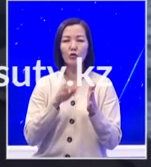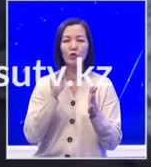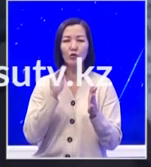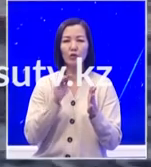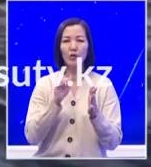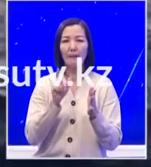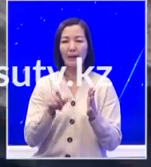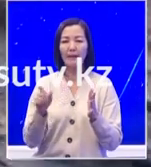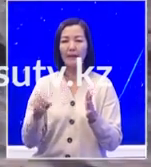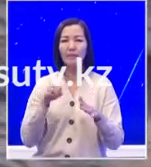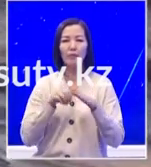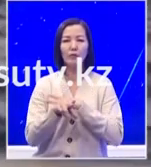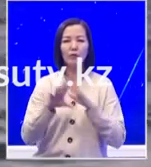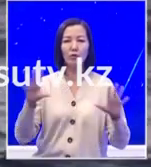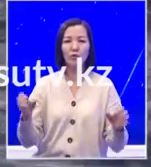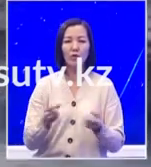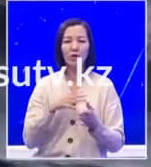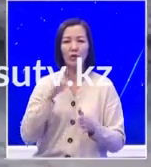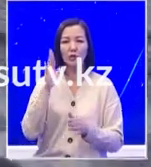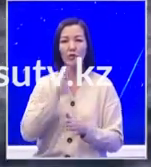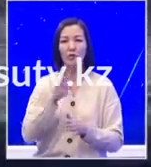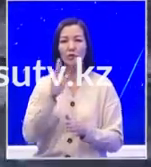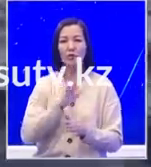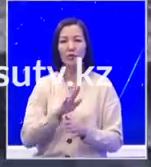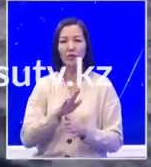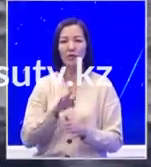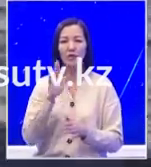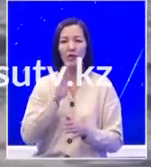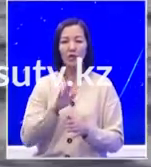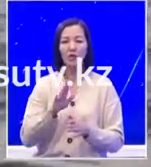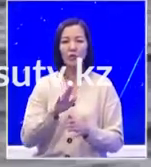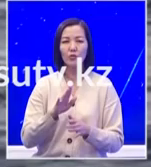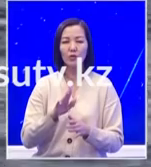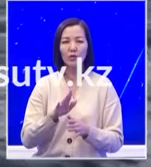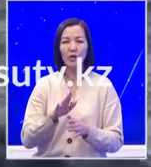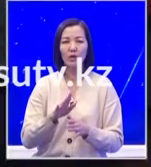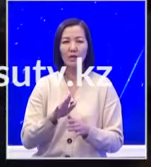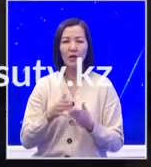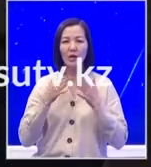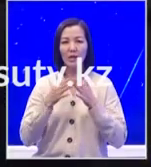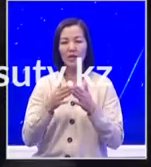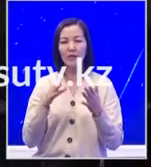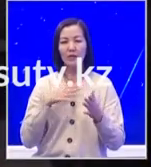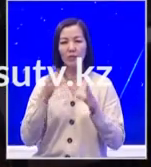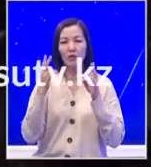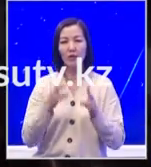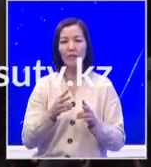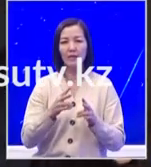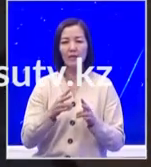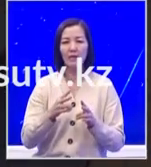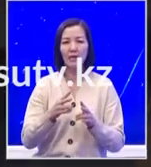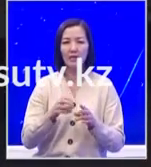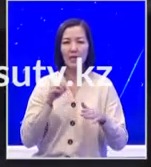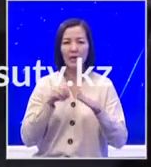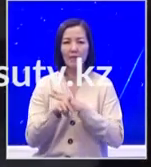Сицилия портына аялдады. Бұл су көлігі бірнеше күн бойы жерорта теңізінде жүріп қалған болатын. Осы уақыт аралығында апатқа ұшыраған қайықтардағы